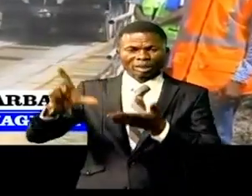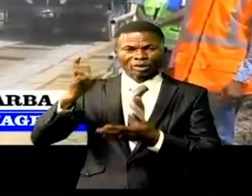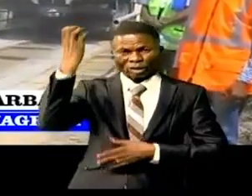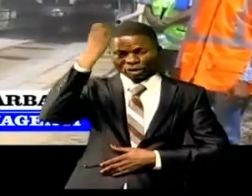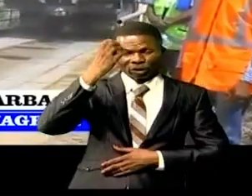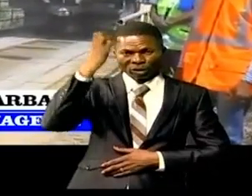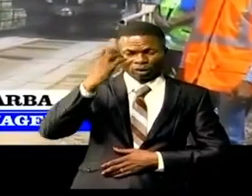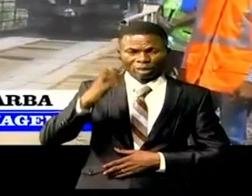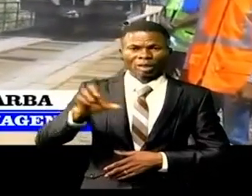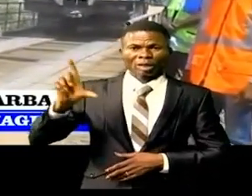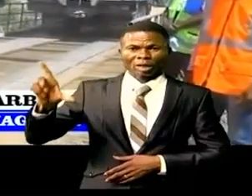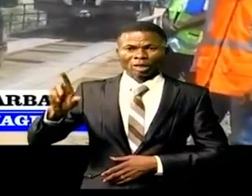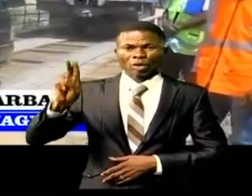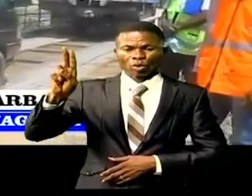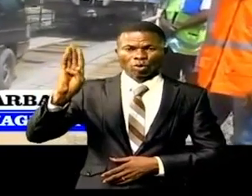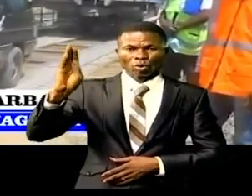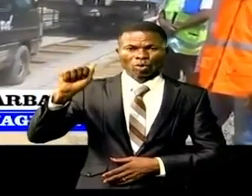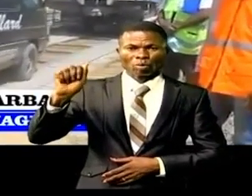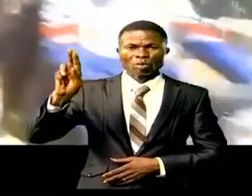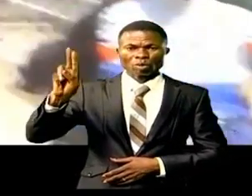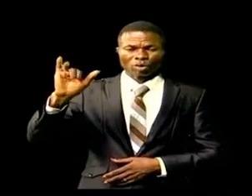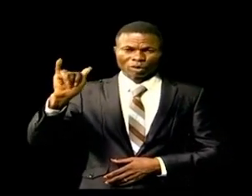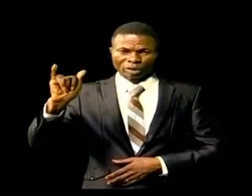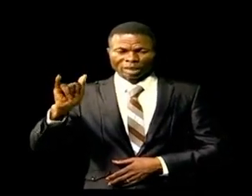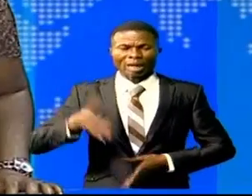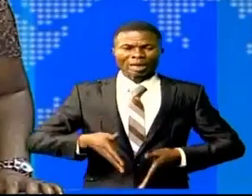Luboya Kachama qui a baissé des routes praticables.